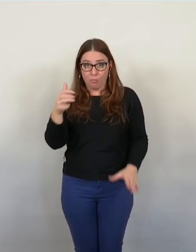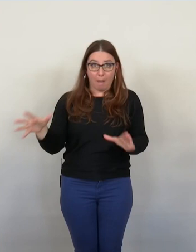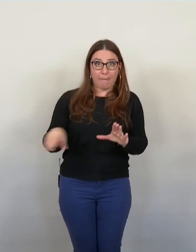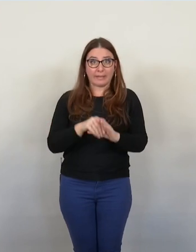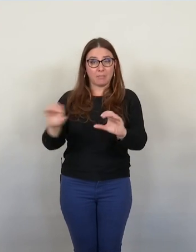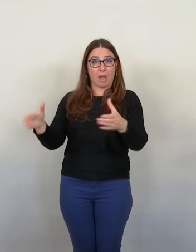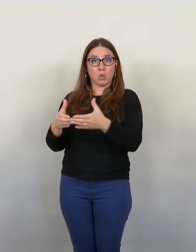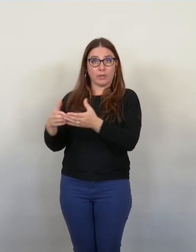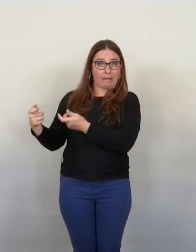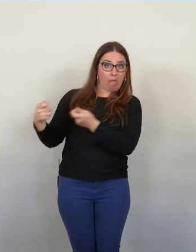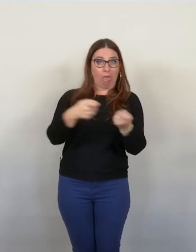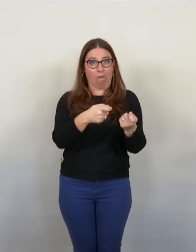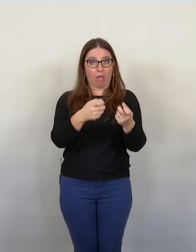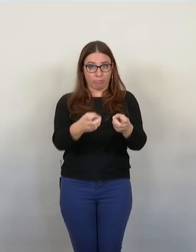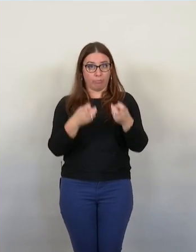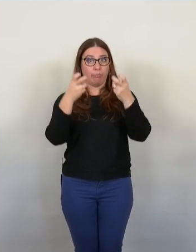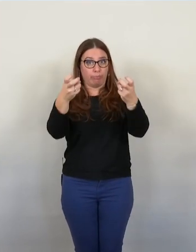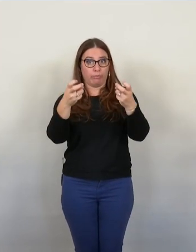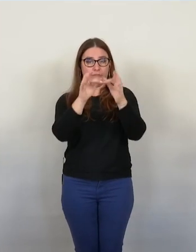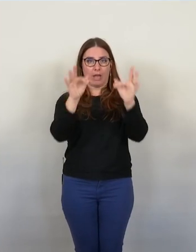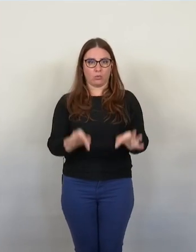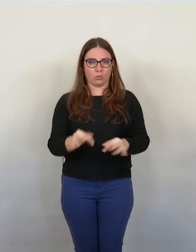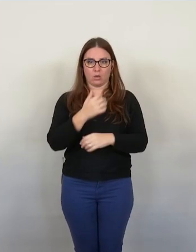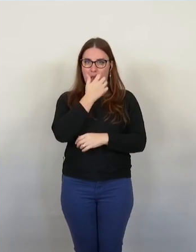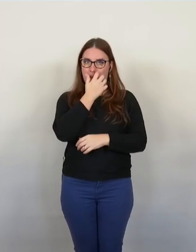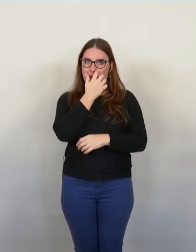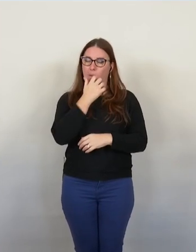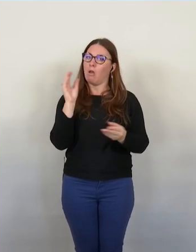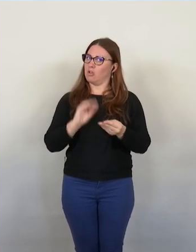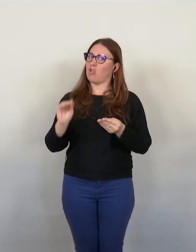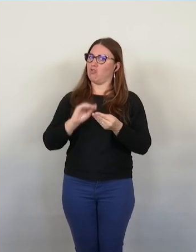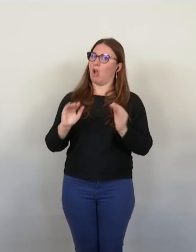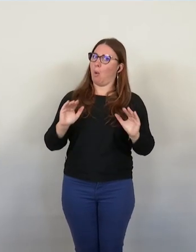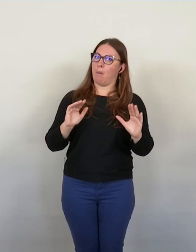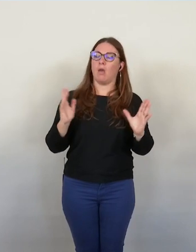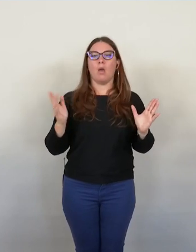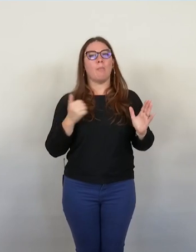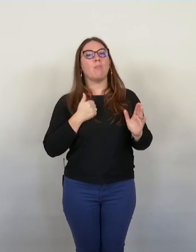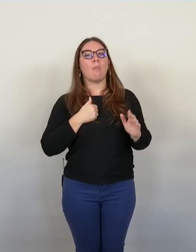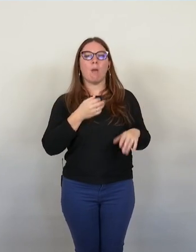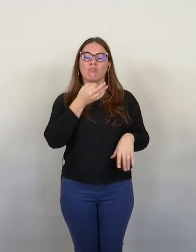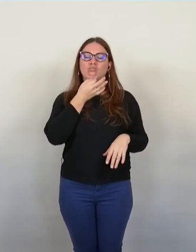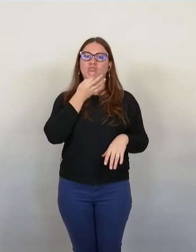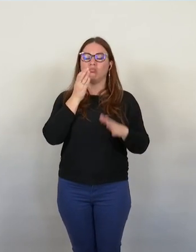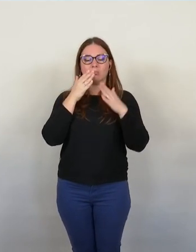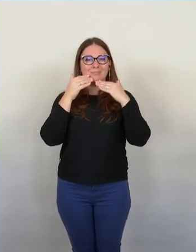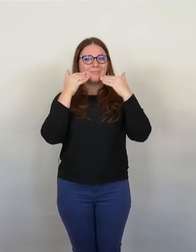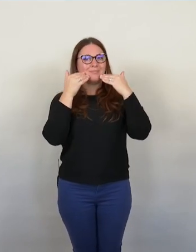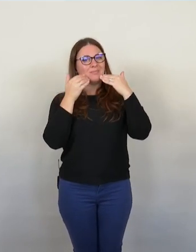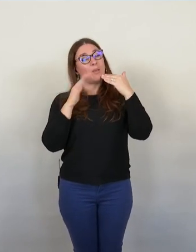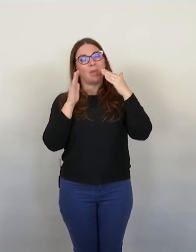votre majorité à faire en sorte qu'elle ne baisse pas je trouve ça gonflé mais je le prends avec sourire mais un sourire on va